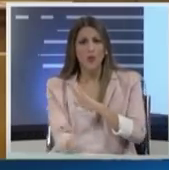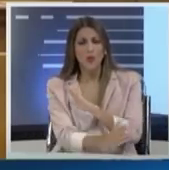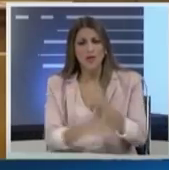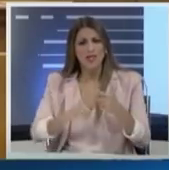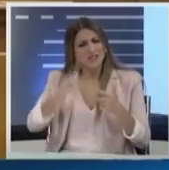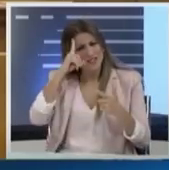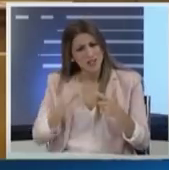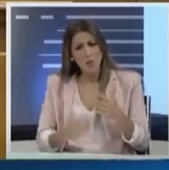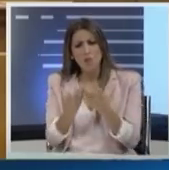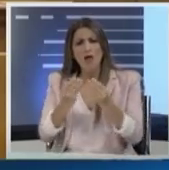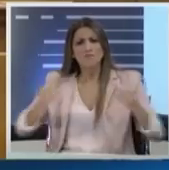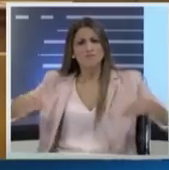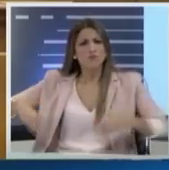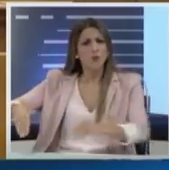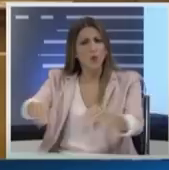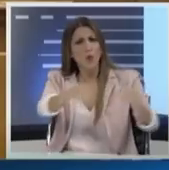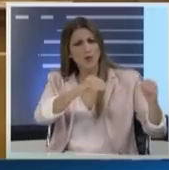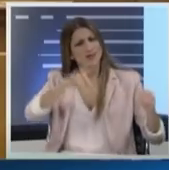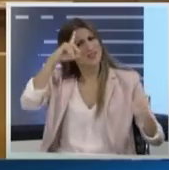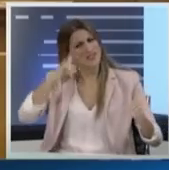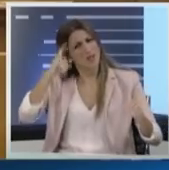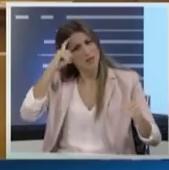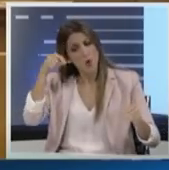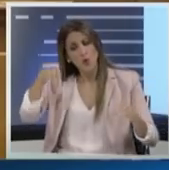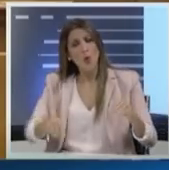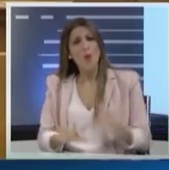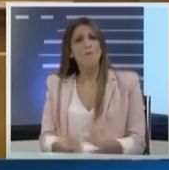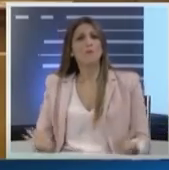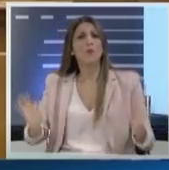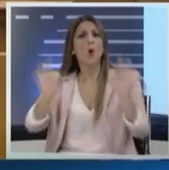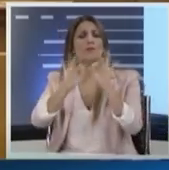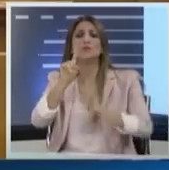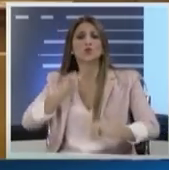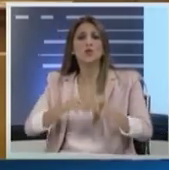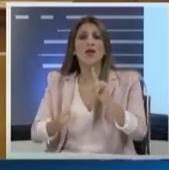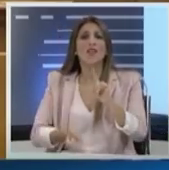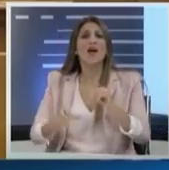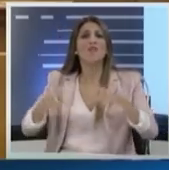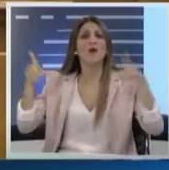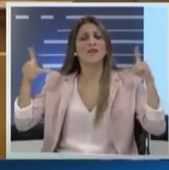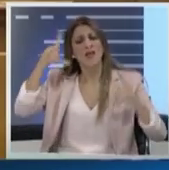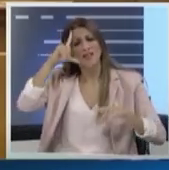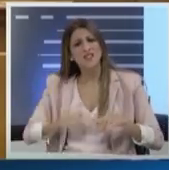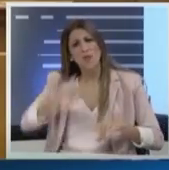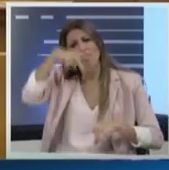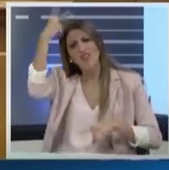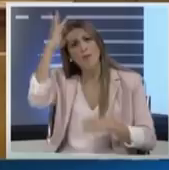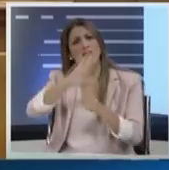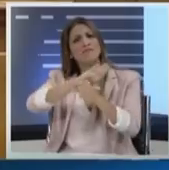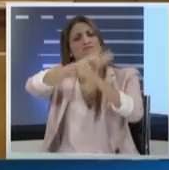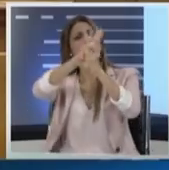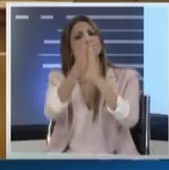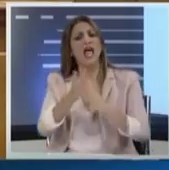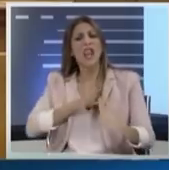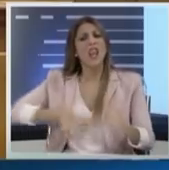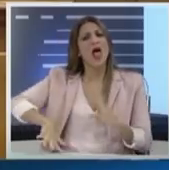ξεπουλήματος, απορρίθμισης, κατεδάφισης κεκτημένων, εργασιακών κεκτημένων, κοινωνικών κεκτημένων, κοινωνικών δικαιωμάτων, κοινωνικού κράτους. Αυτό είναι το